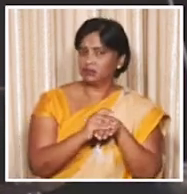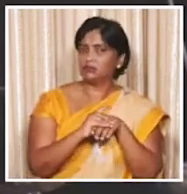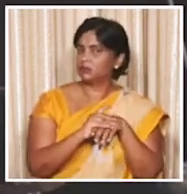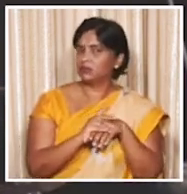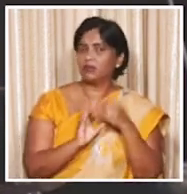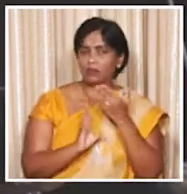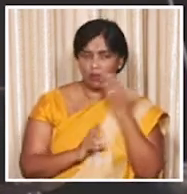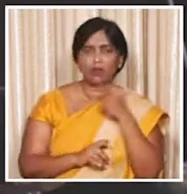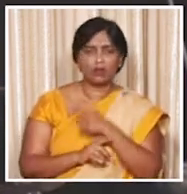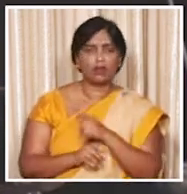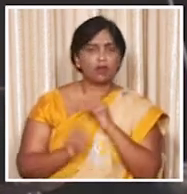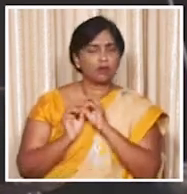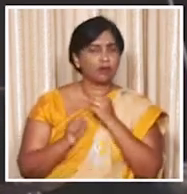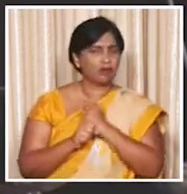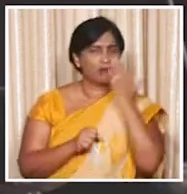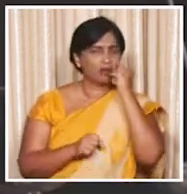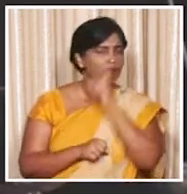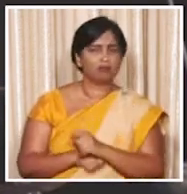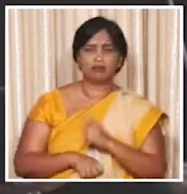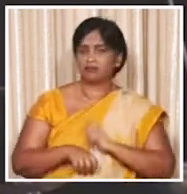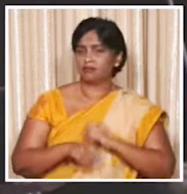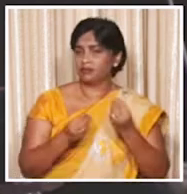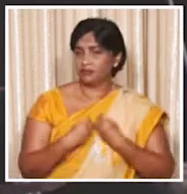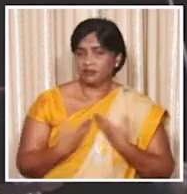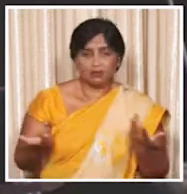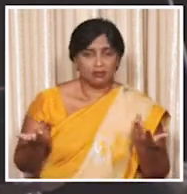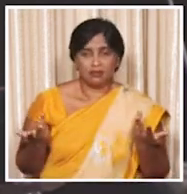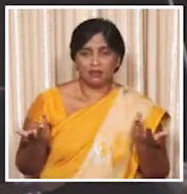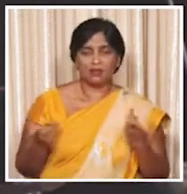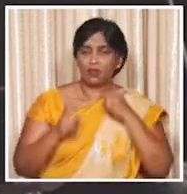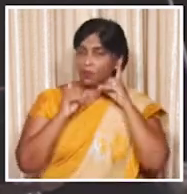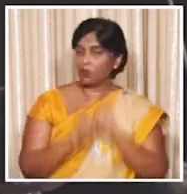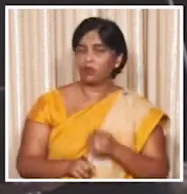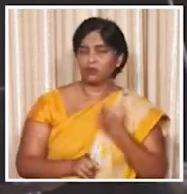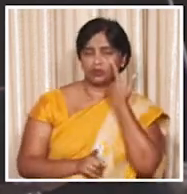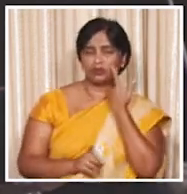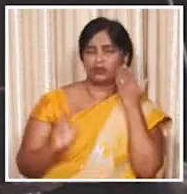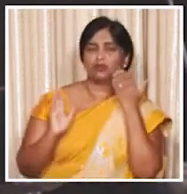ஒரு பாடத்துக்கும் கிடைக்கவில்லை. இது ஒரு மிகவும் கவலையான ஒரு விஷயம். இது தொடர்பாக